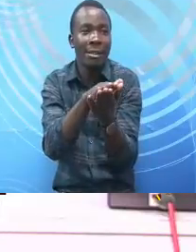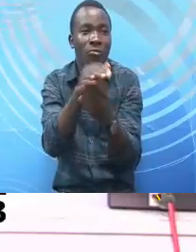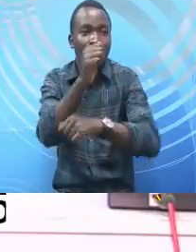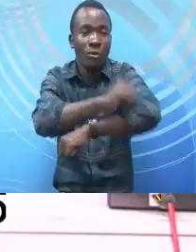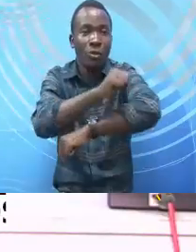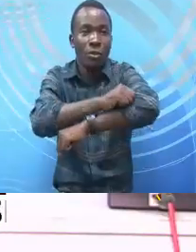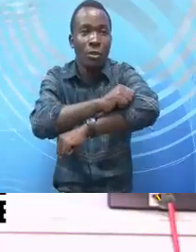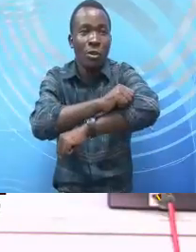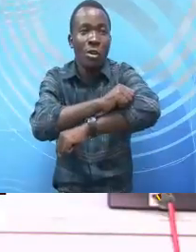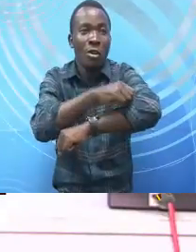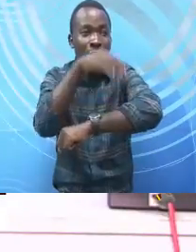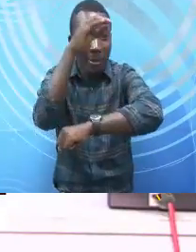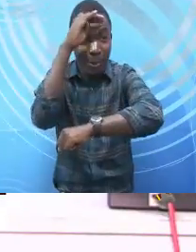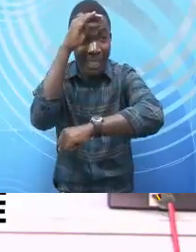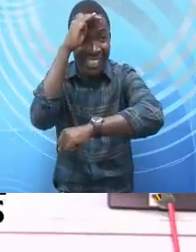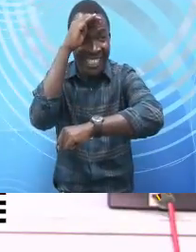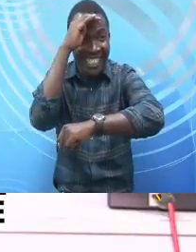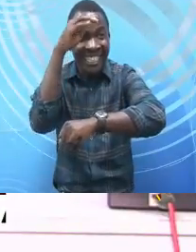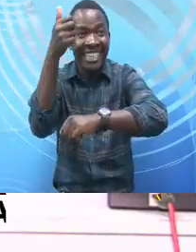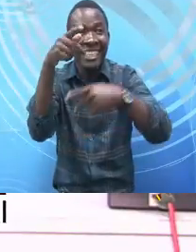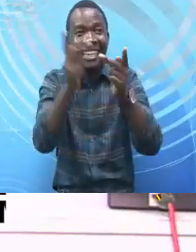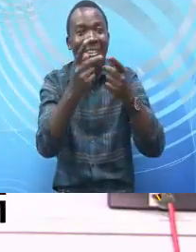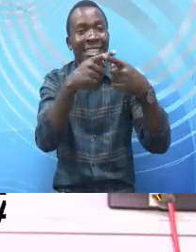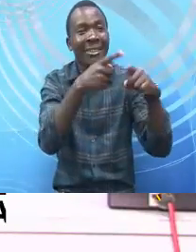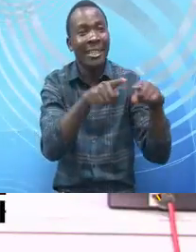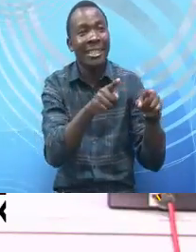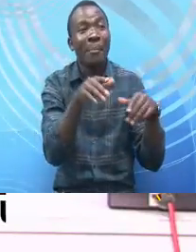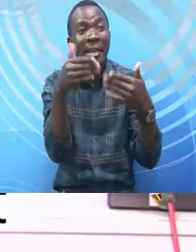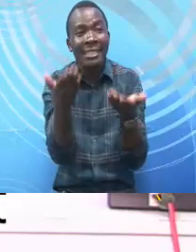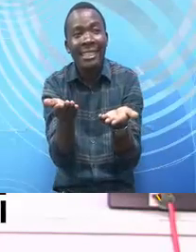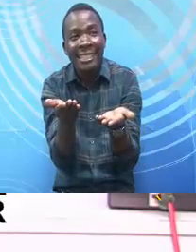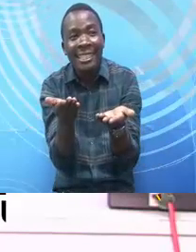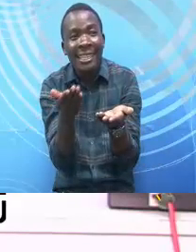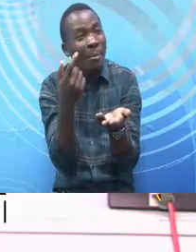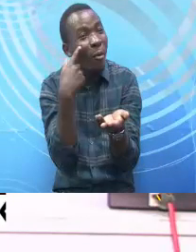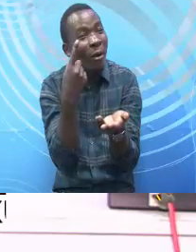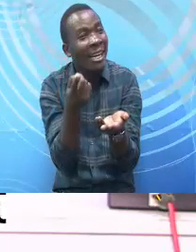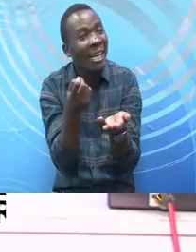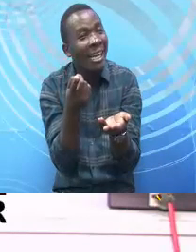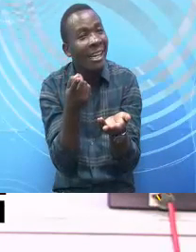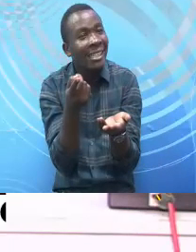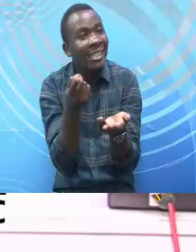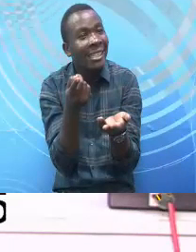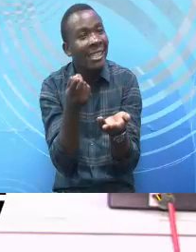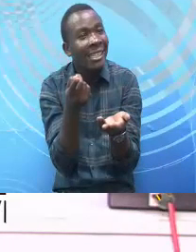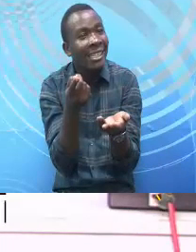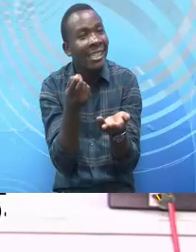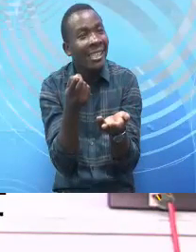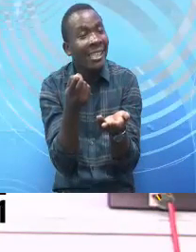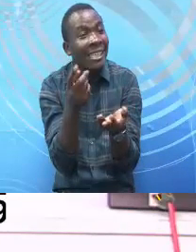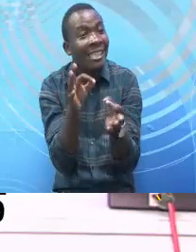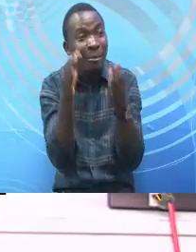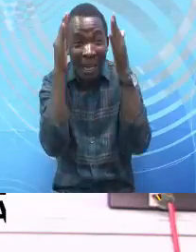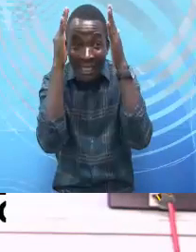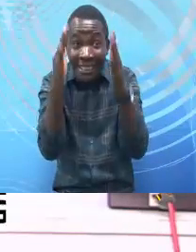kuri muri polisi nk'aho n'ahandi hatandukanye. Buriya mubona igituma cyangwa icyo mwashingira muvuga